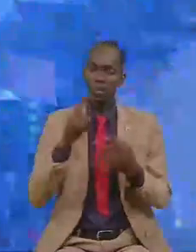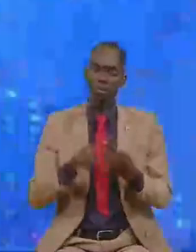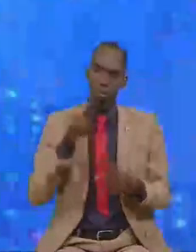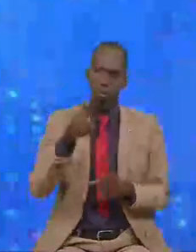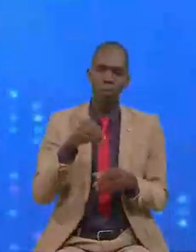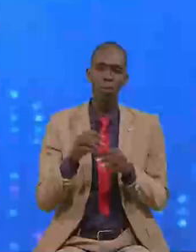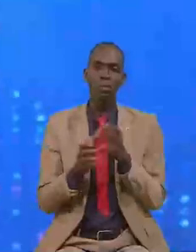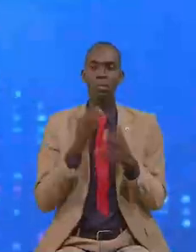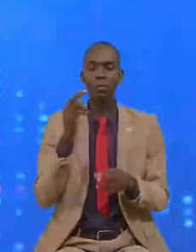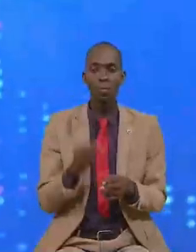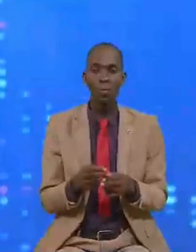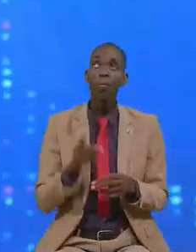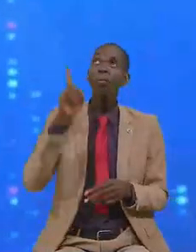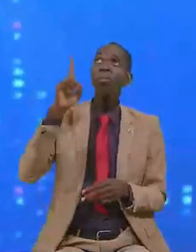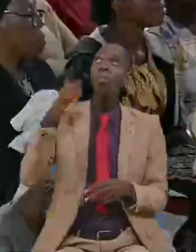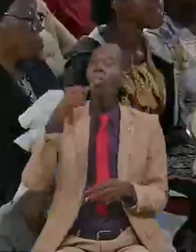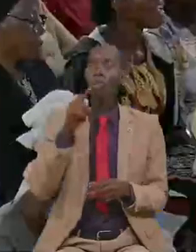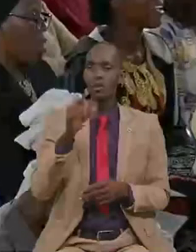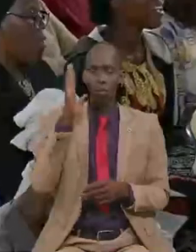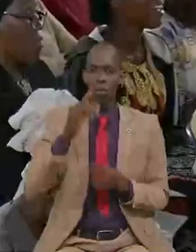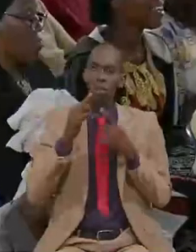sujet. Il a dit que tu vas réussir.